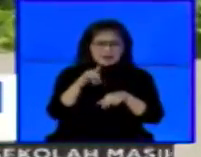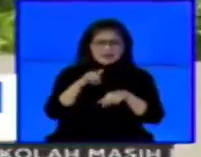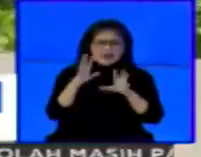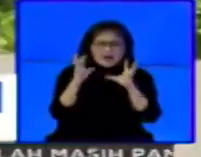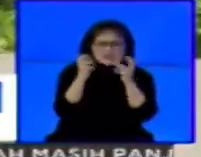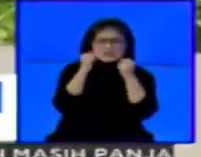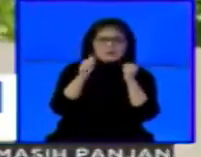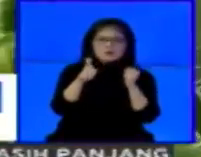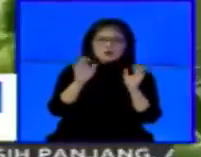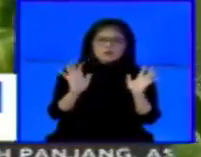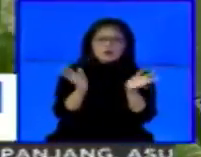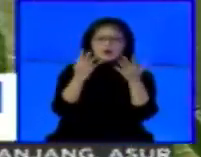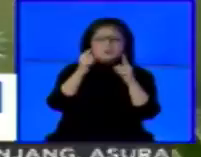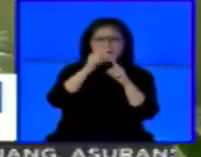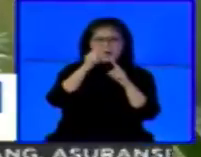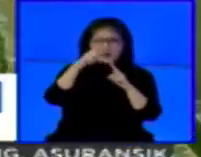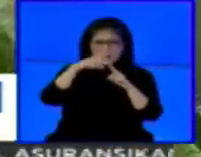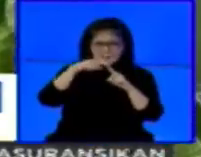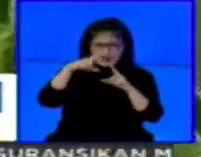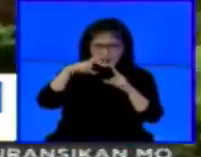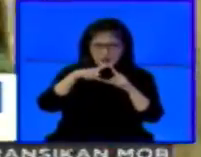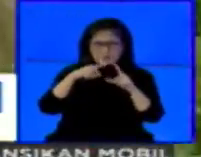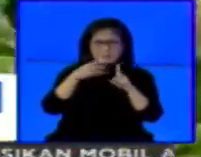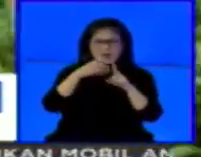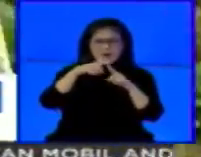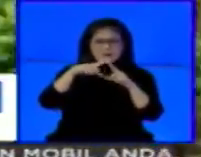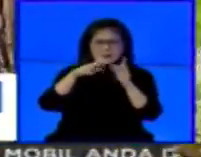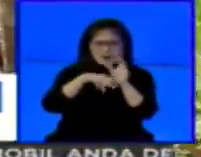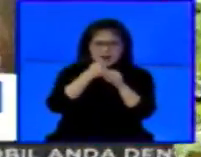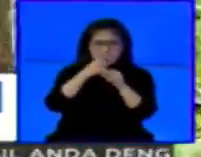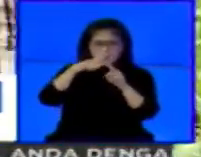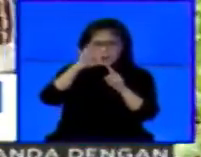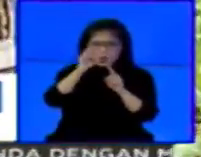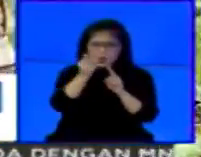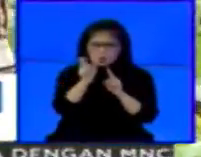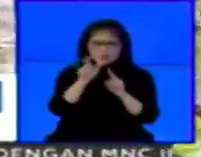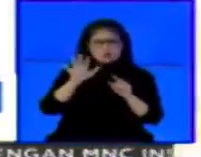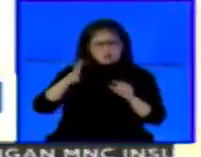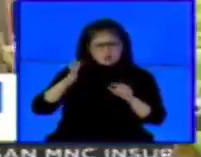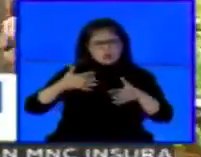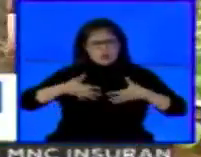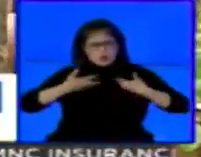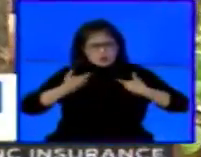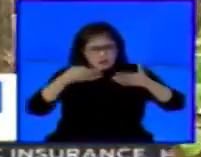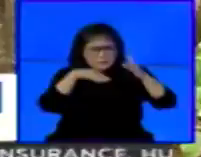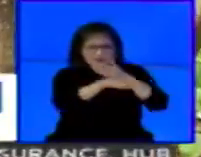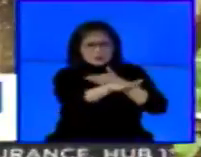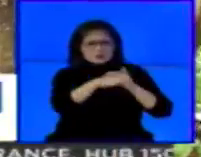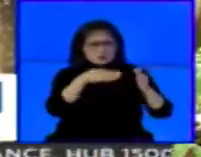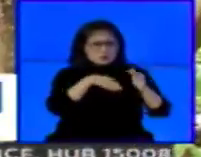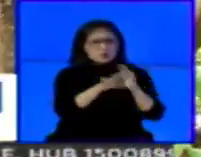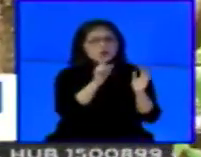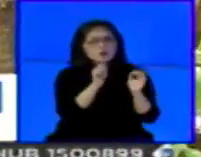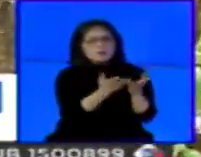pembangunan PLTA Batang Toru. Inilah yang membuat beberapa ekor orang utan masuk ke area perkebunan warga. Orang utan sering